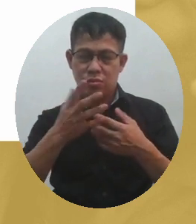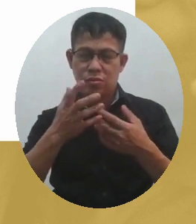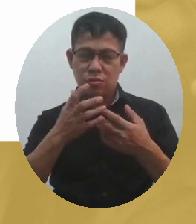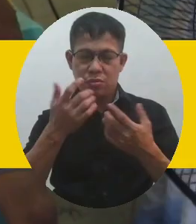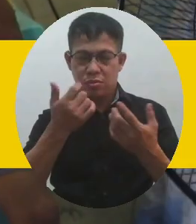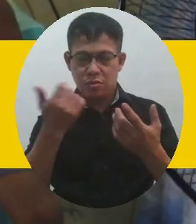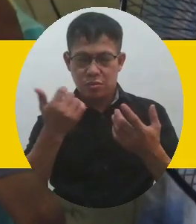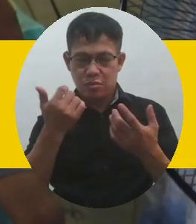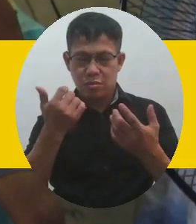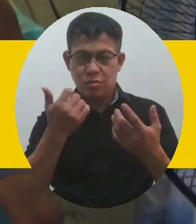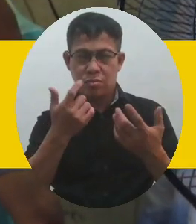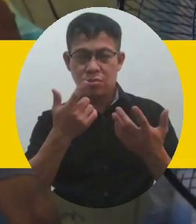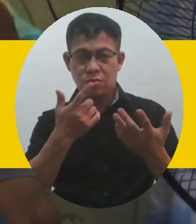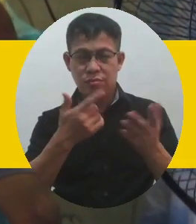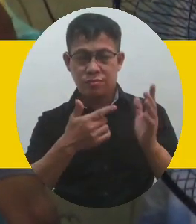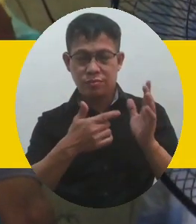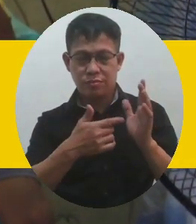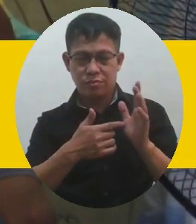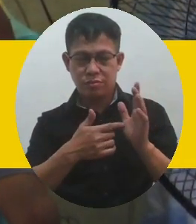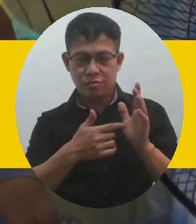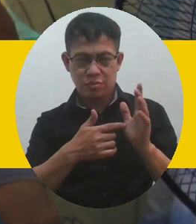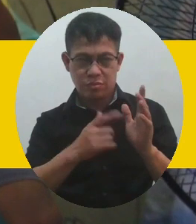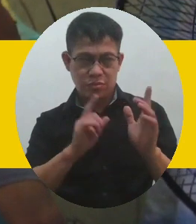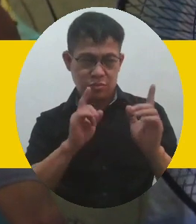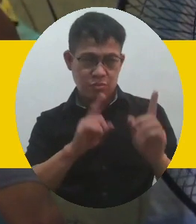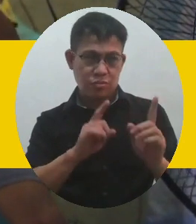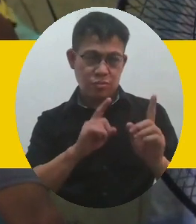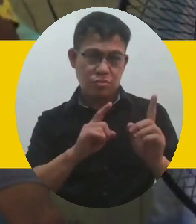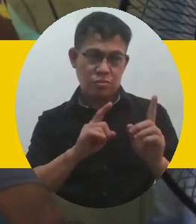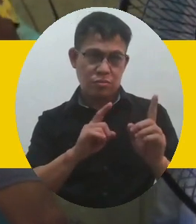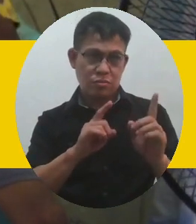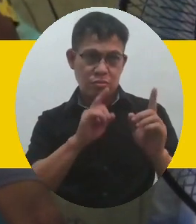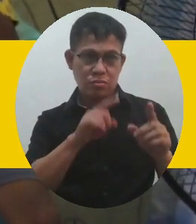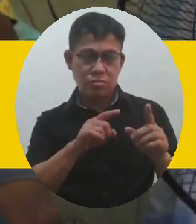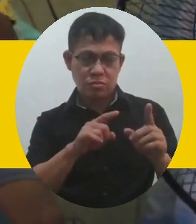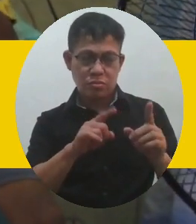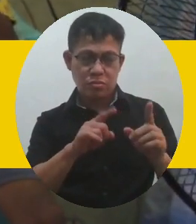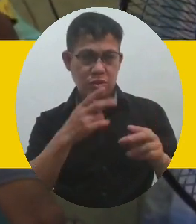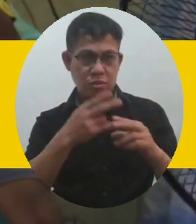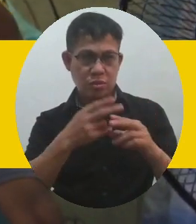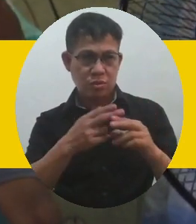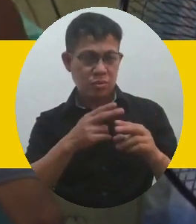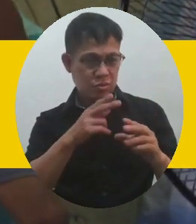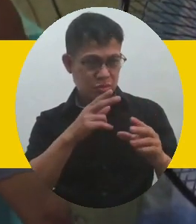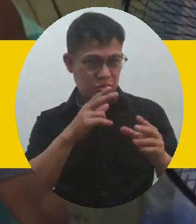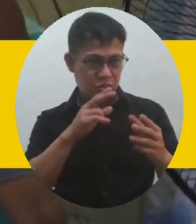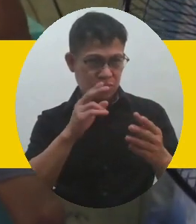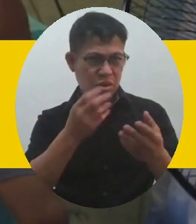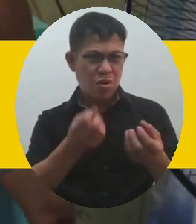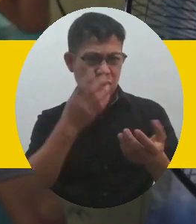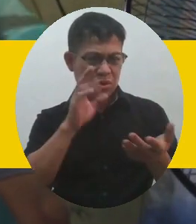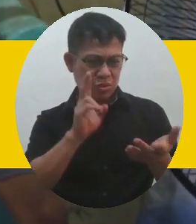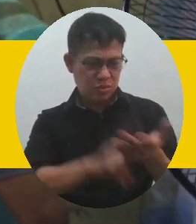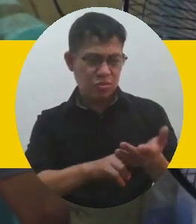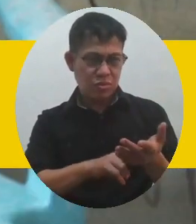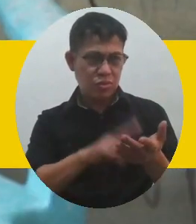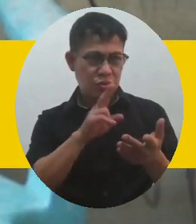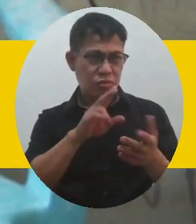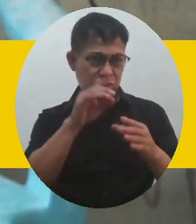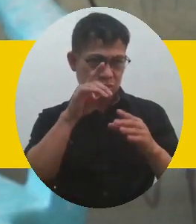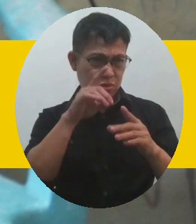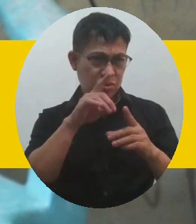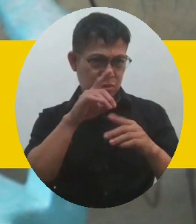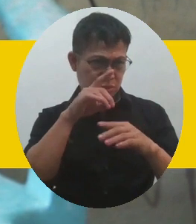www.kapwako.org. At para makasiguro kayo na doon sa tinutukoy ninyo mapunta amin yung tulong, ilagay yung pangalan ng pasyente natin,